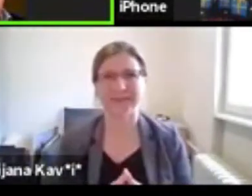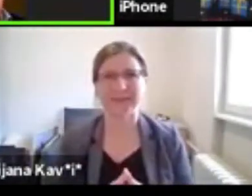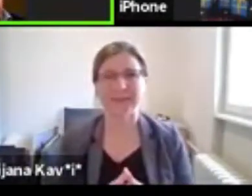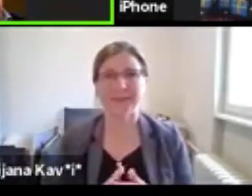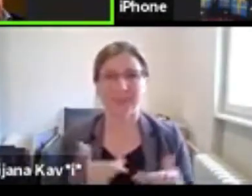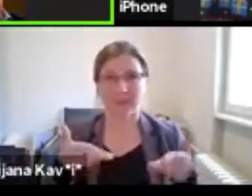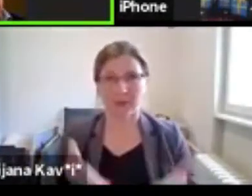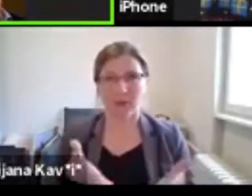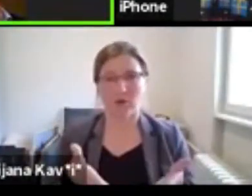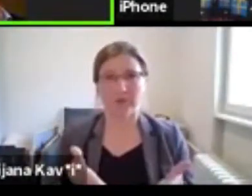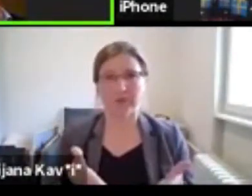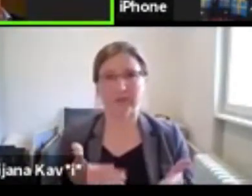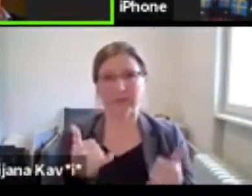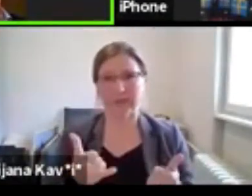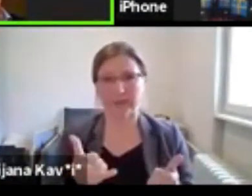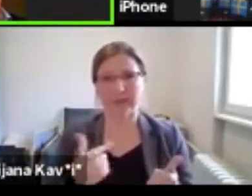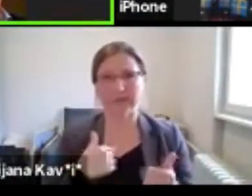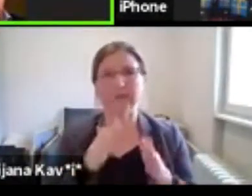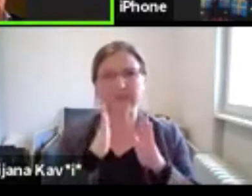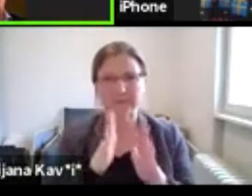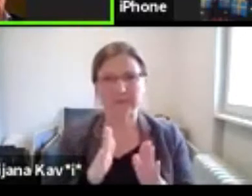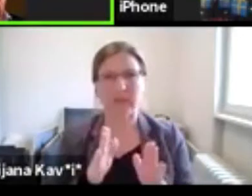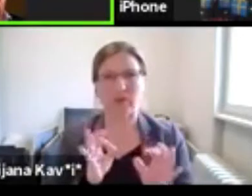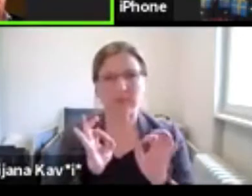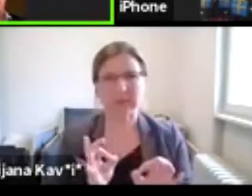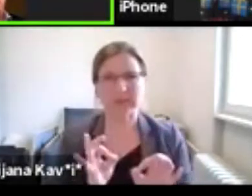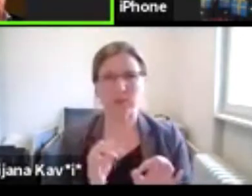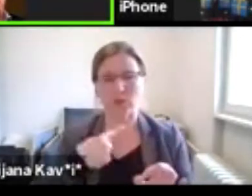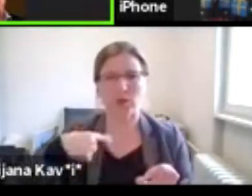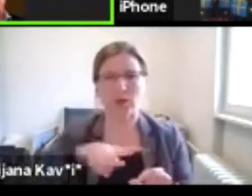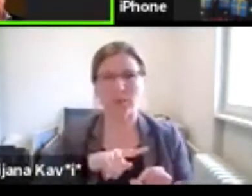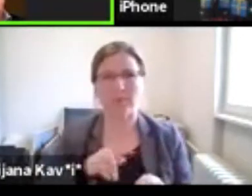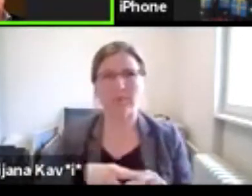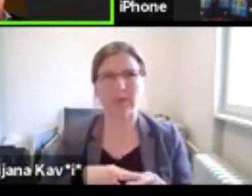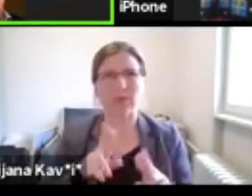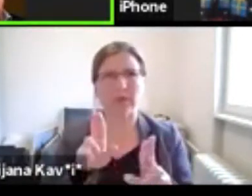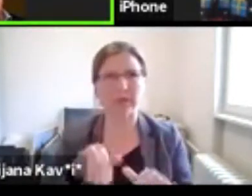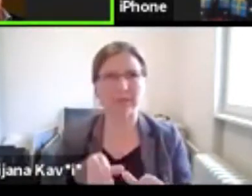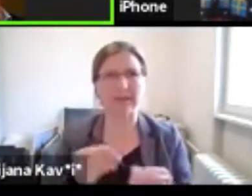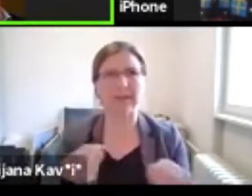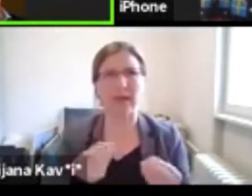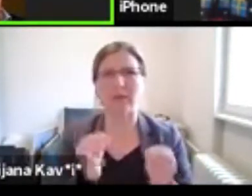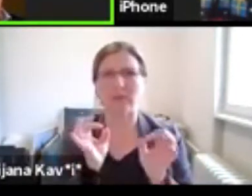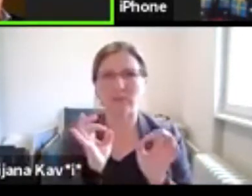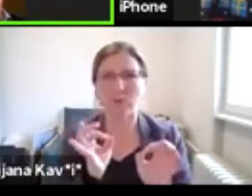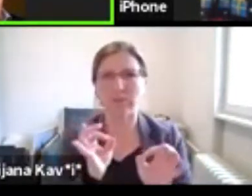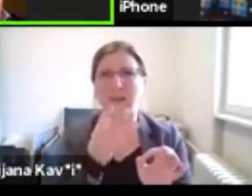ovdje ćemo vjerojatno sasvim sigurno imati neki dobri spoznaje i